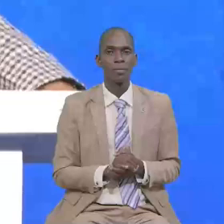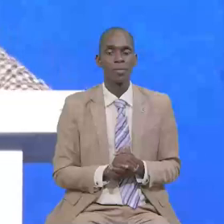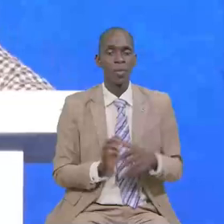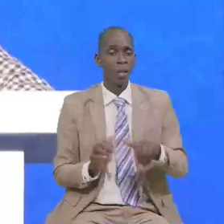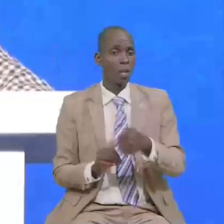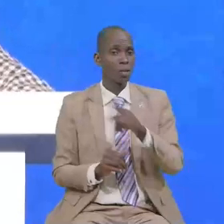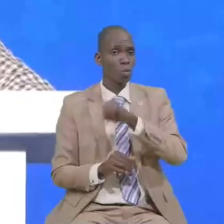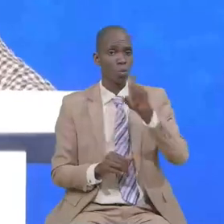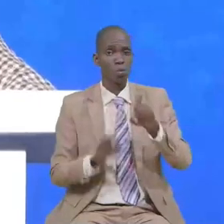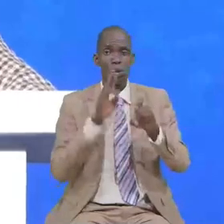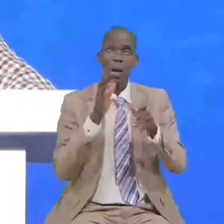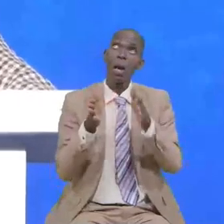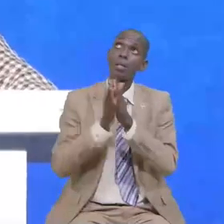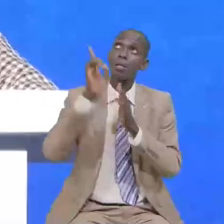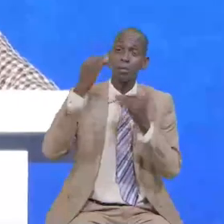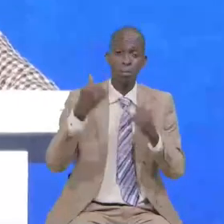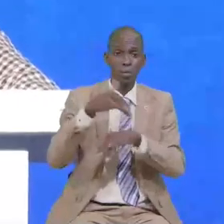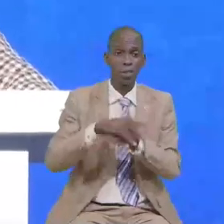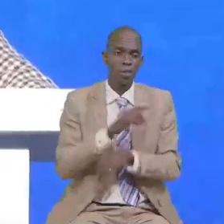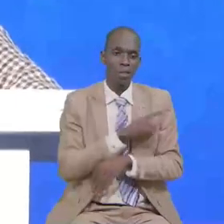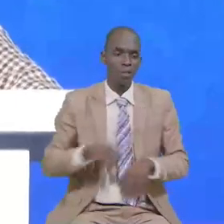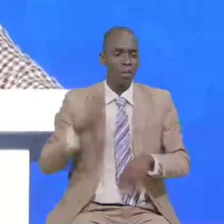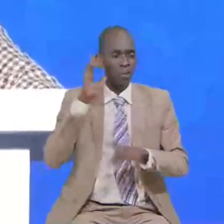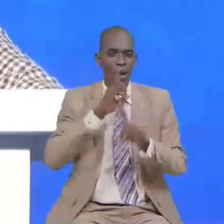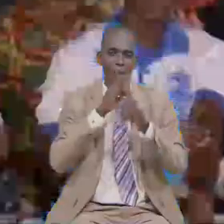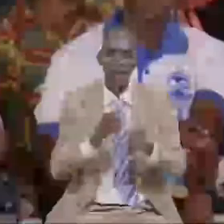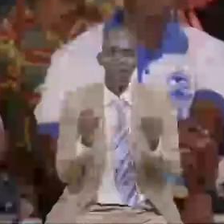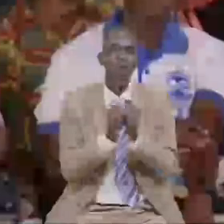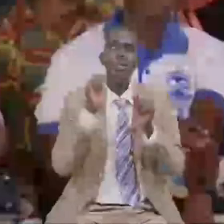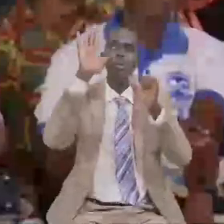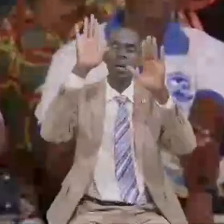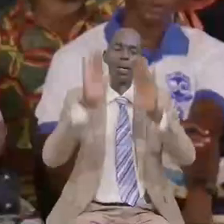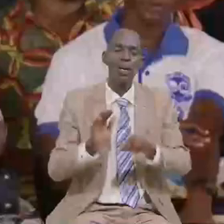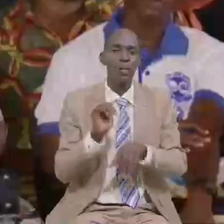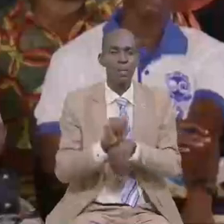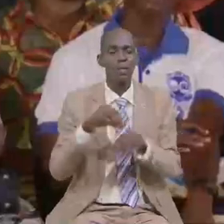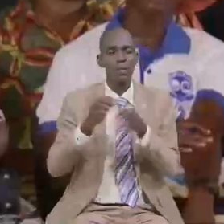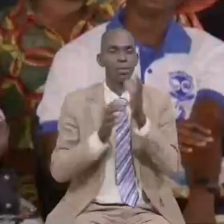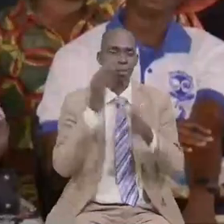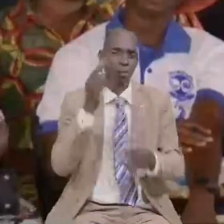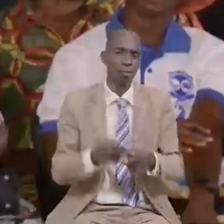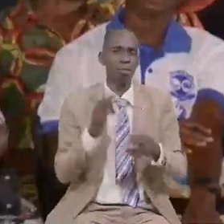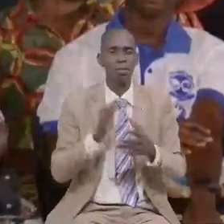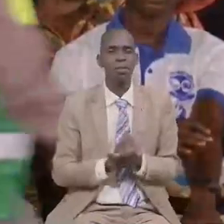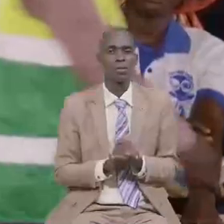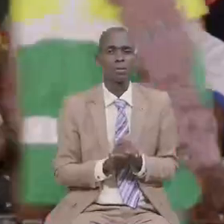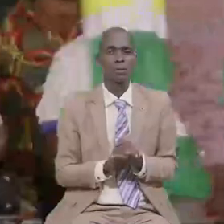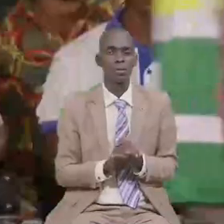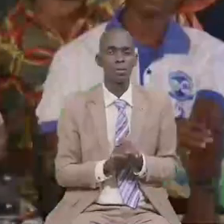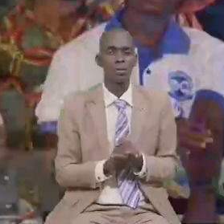Toutes les questions que vous posez ce soir, le Seigneur vous y répondra avec un miracle.